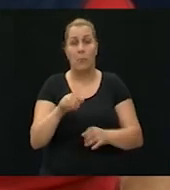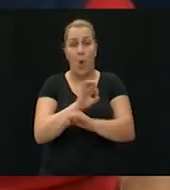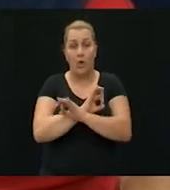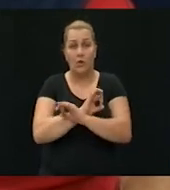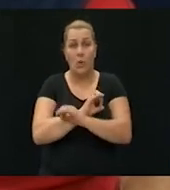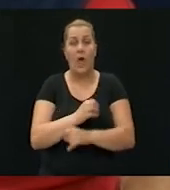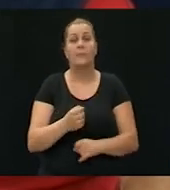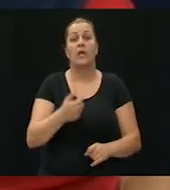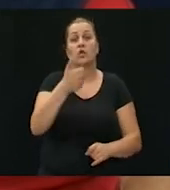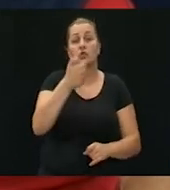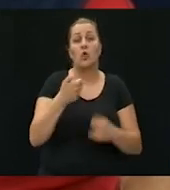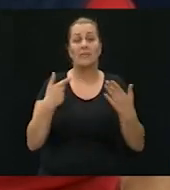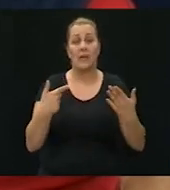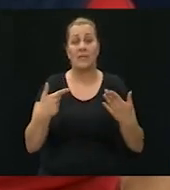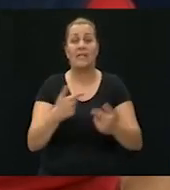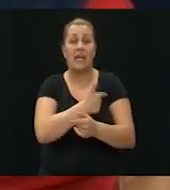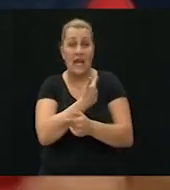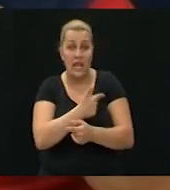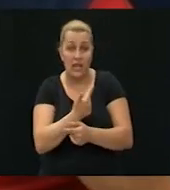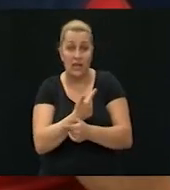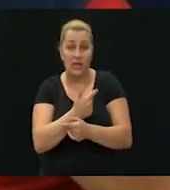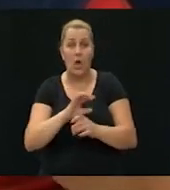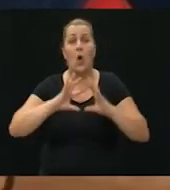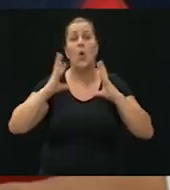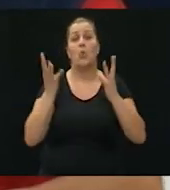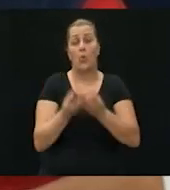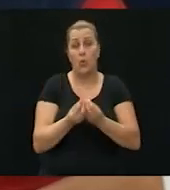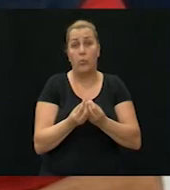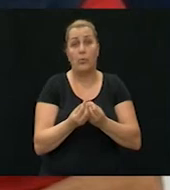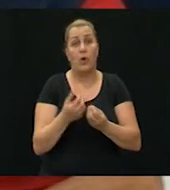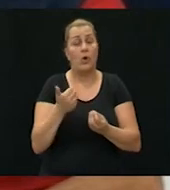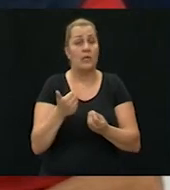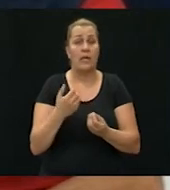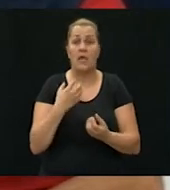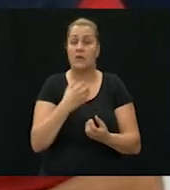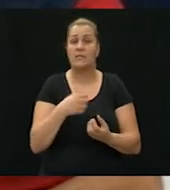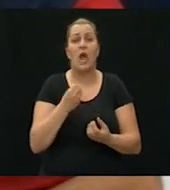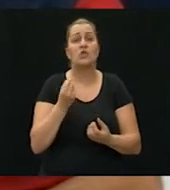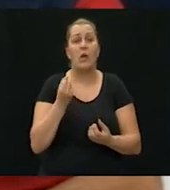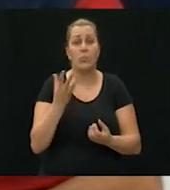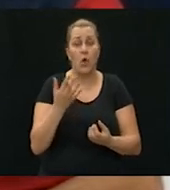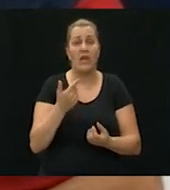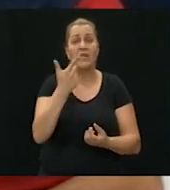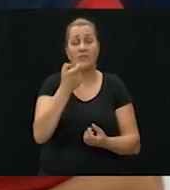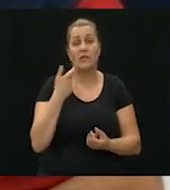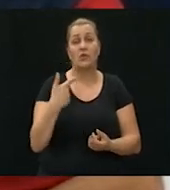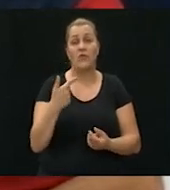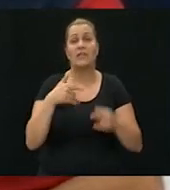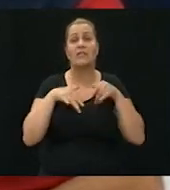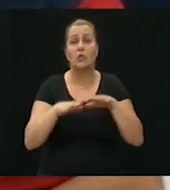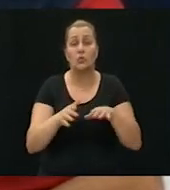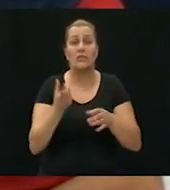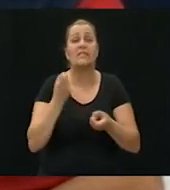momka 170 ranjenih. Ukupno jedna fascinantna, zastrašujuća brojka, 220